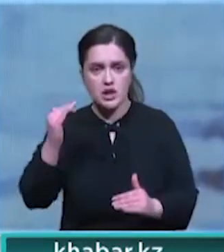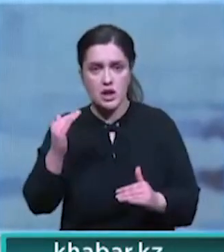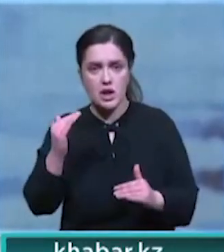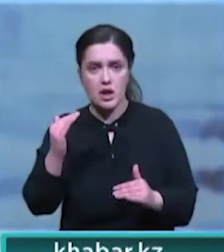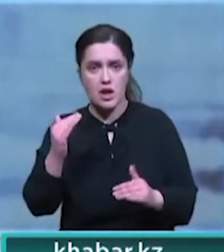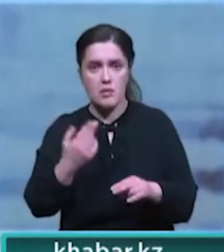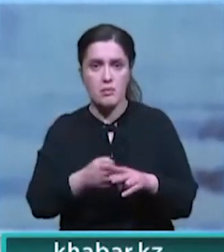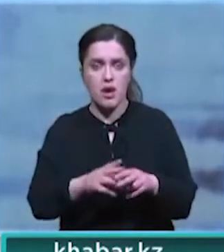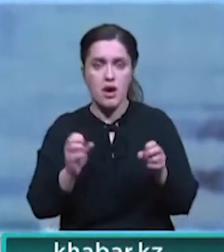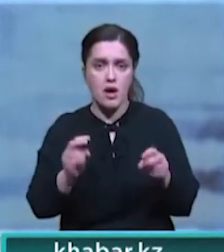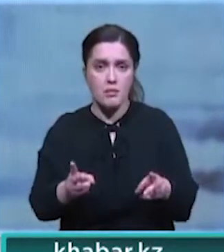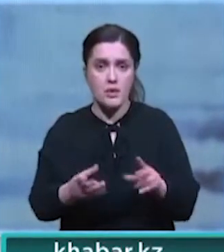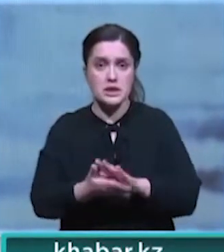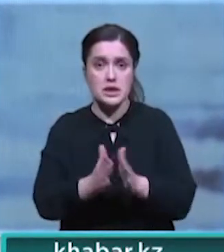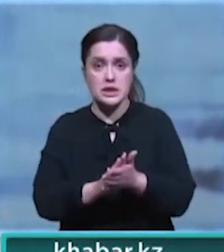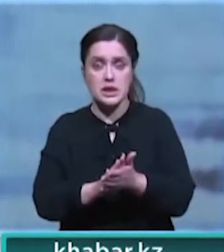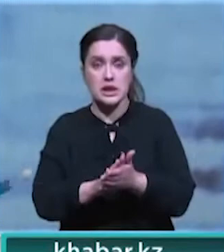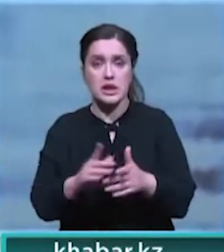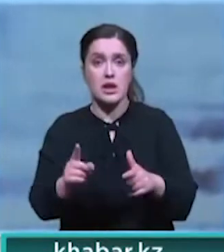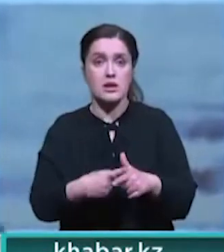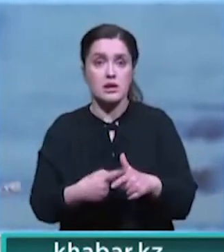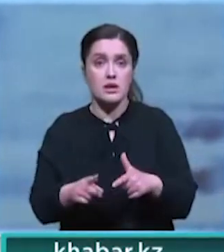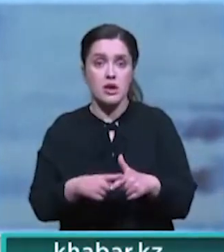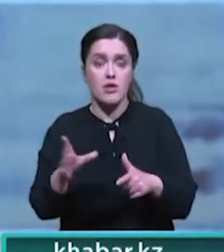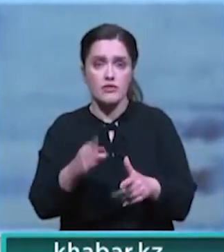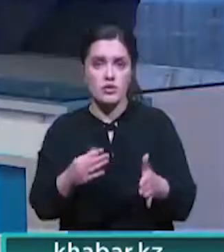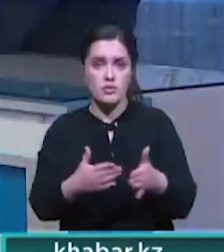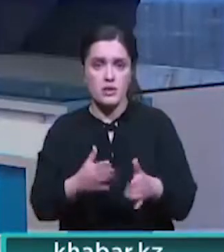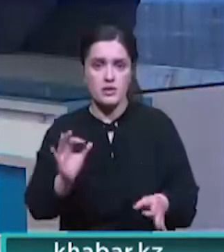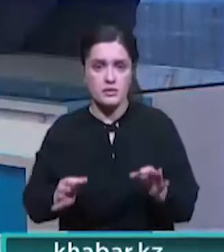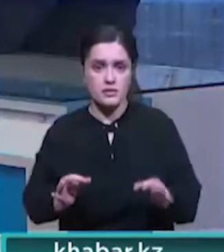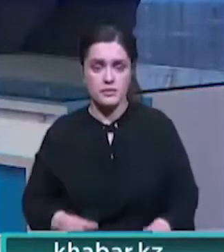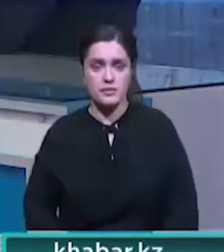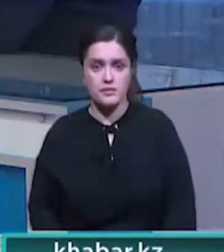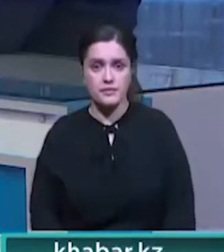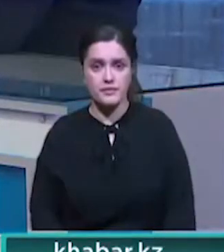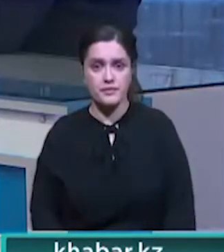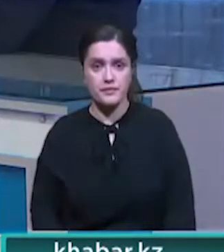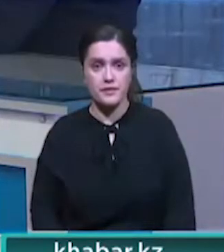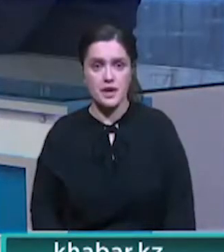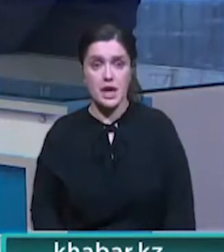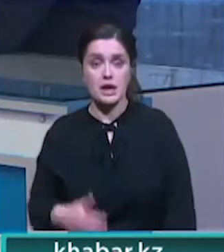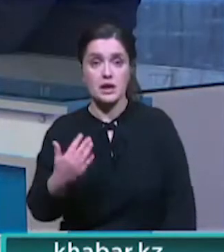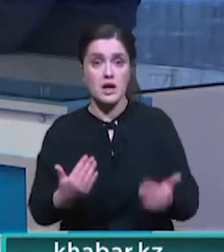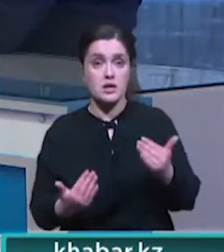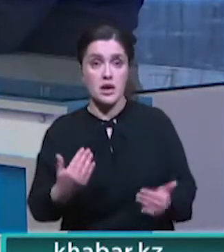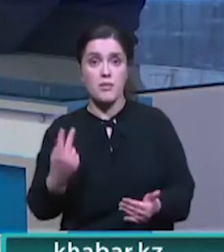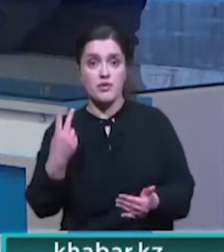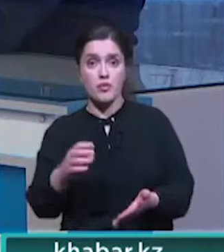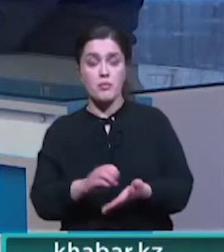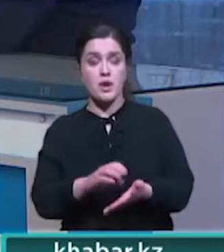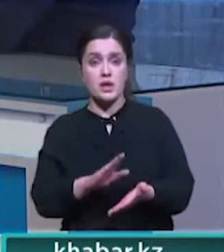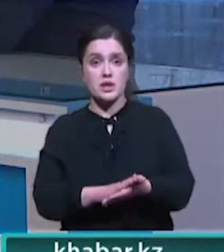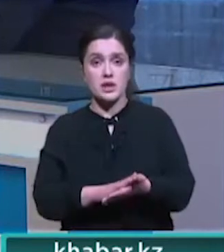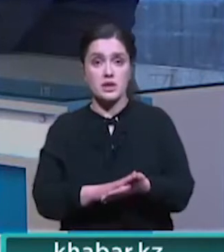какую-то паводкоопасную ситуацию? Или в принципе все в пределах допустимых? Ну, если по двум показателям, по первым